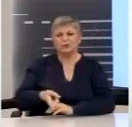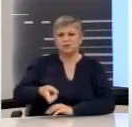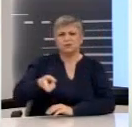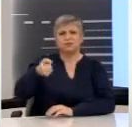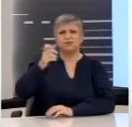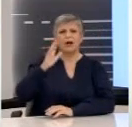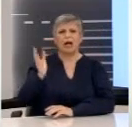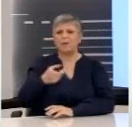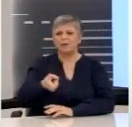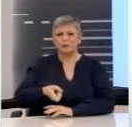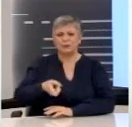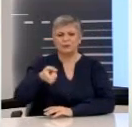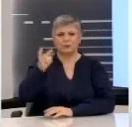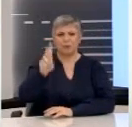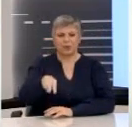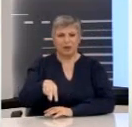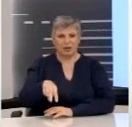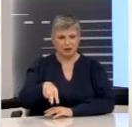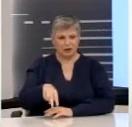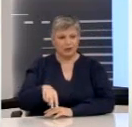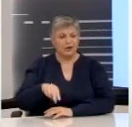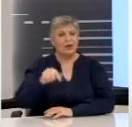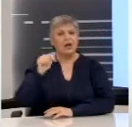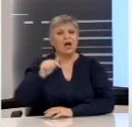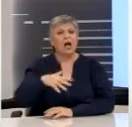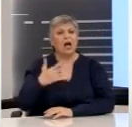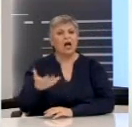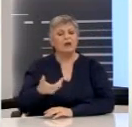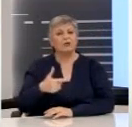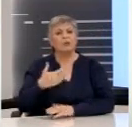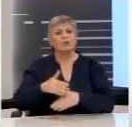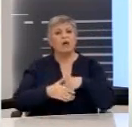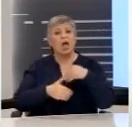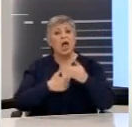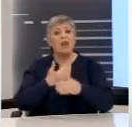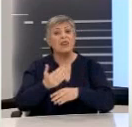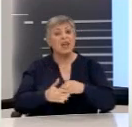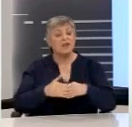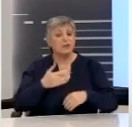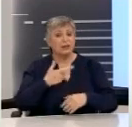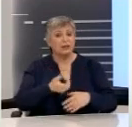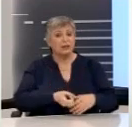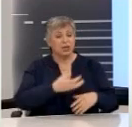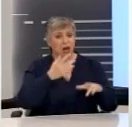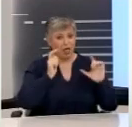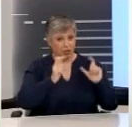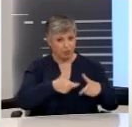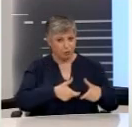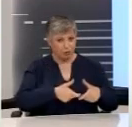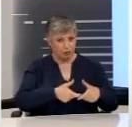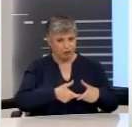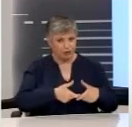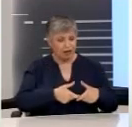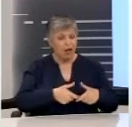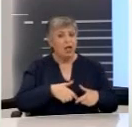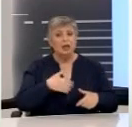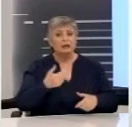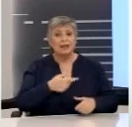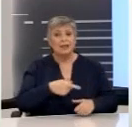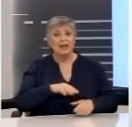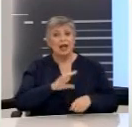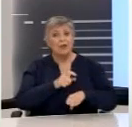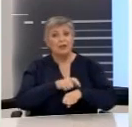γραμματεία για να πω το εξής. Αυτό ενδιαφέρει την αξιωματική αντιπολίτευση. Αν ο Υπουργός Εθνικής